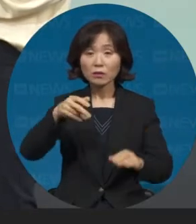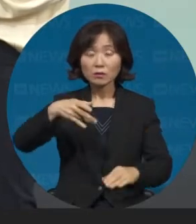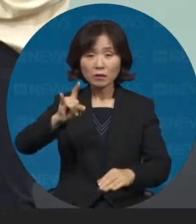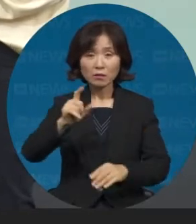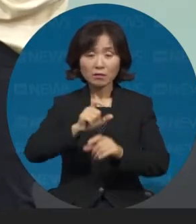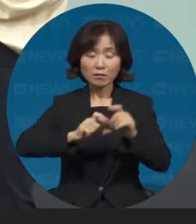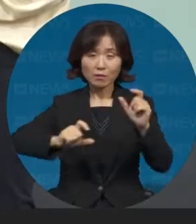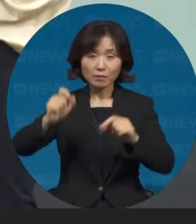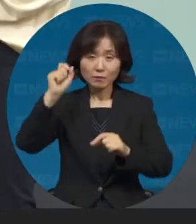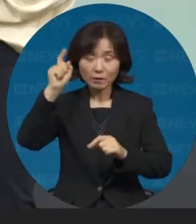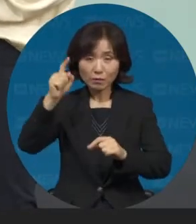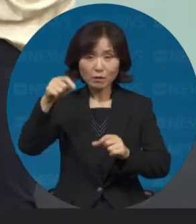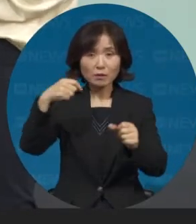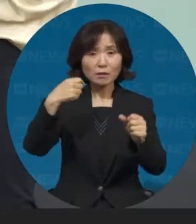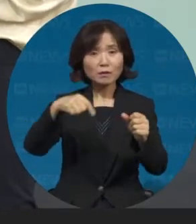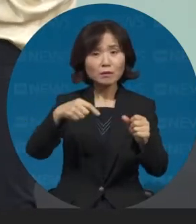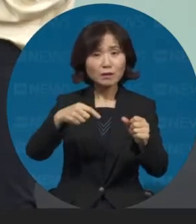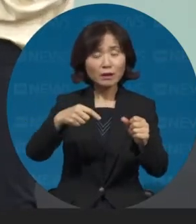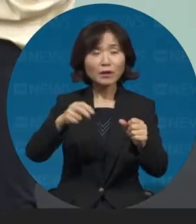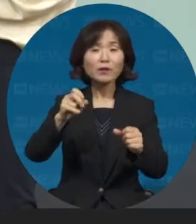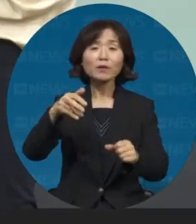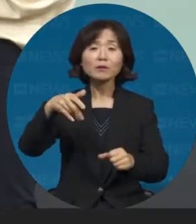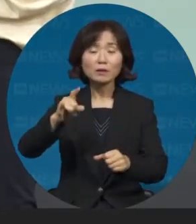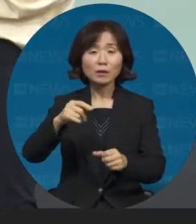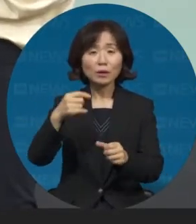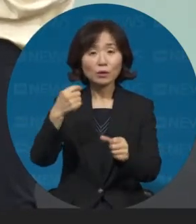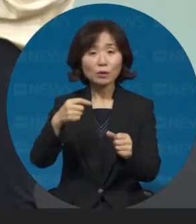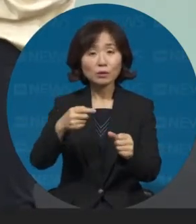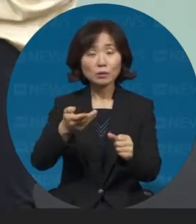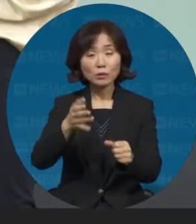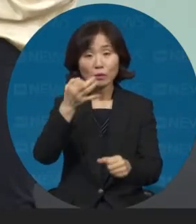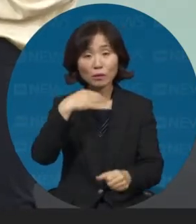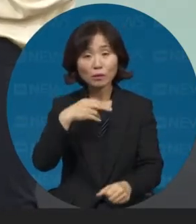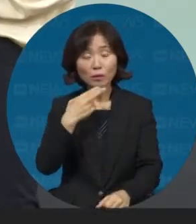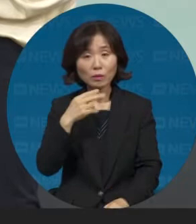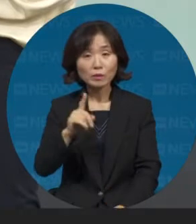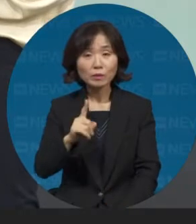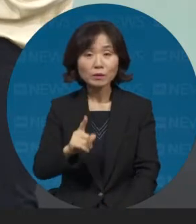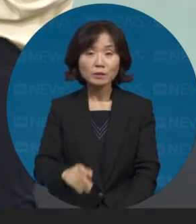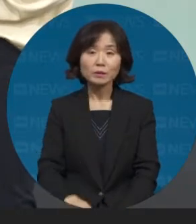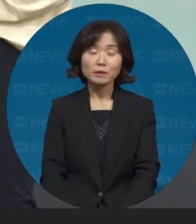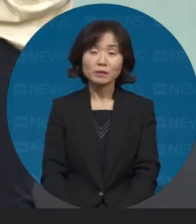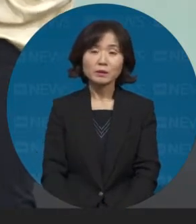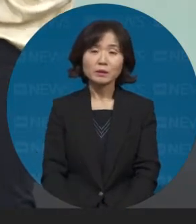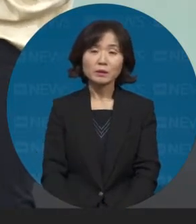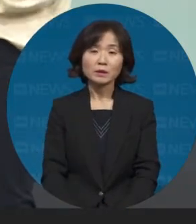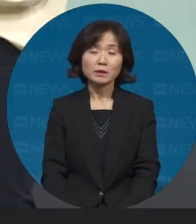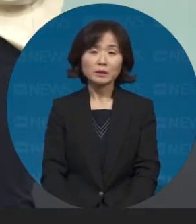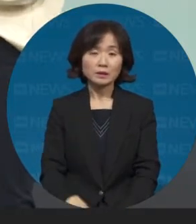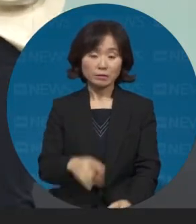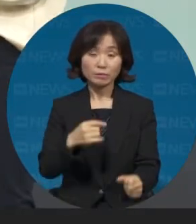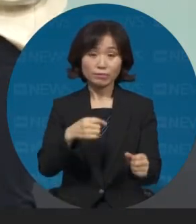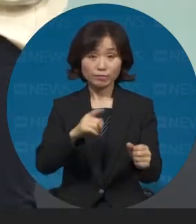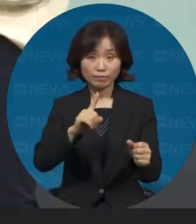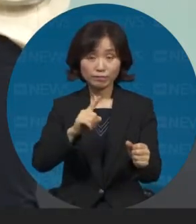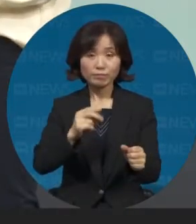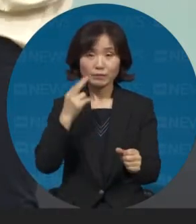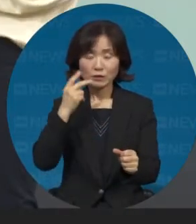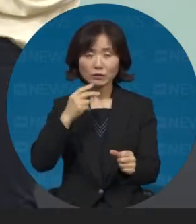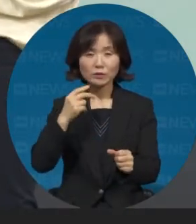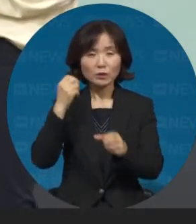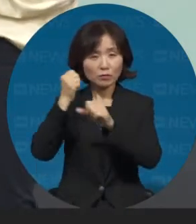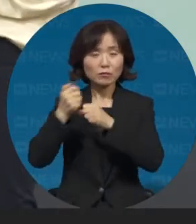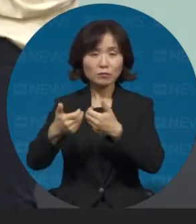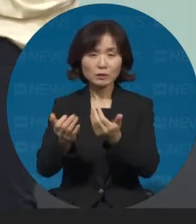더 탁월하게 기르는 게 영재 교육이잖아요. 이게 효과가 없다 이런 결과가 나왔습니까? 네, 이른바 수월성 교육이라고 하죠. 이 미국